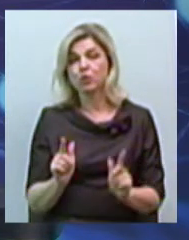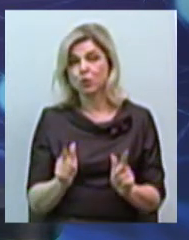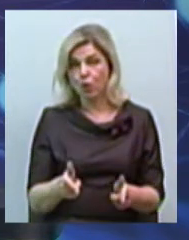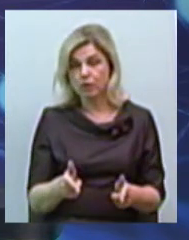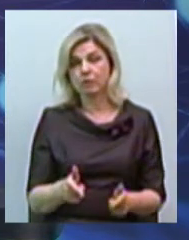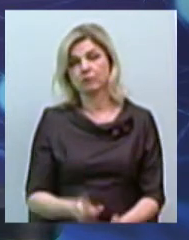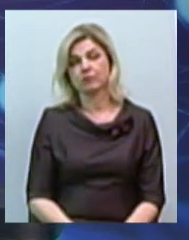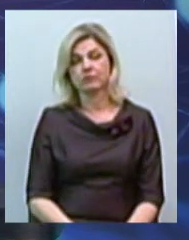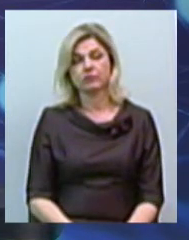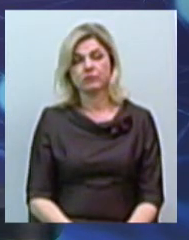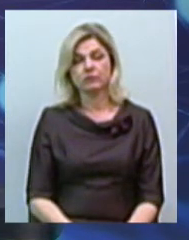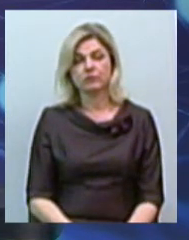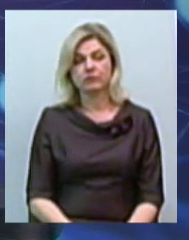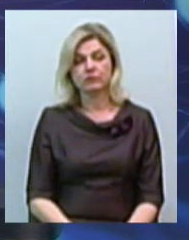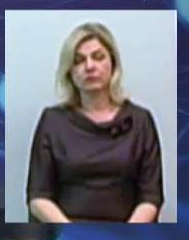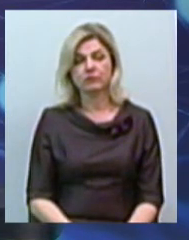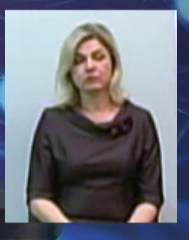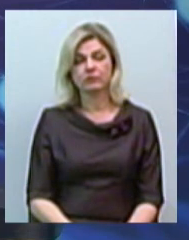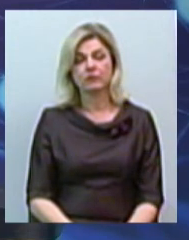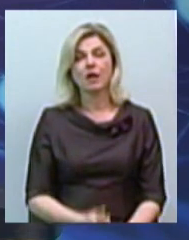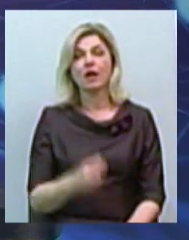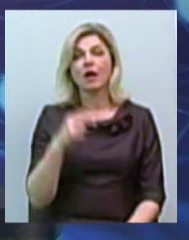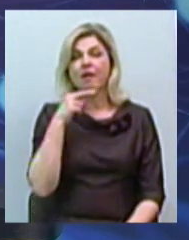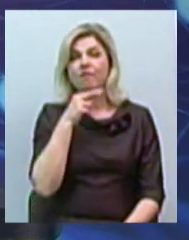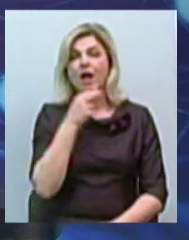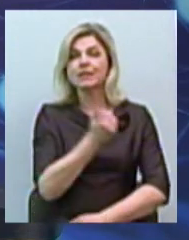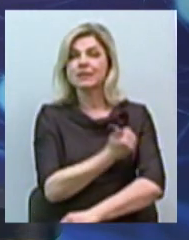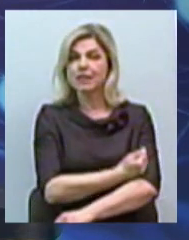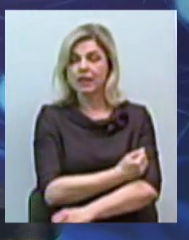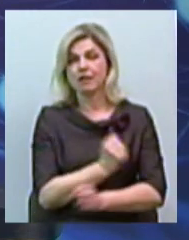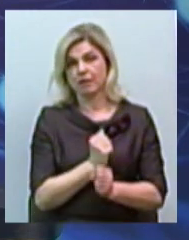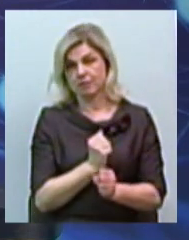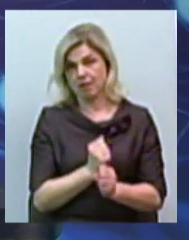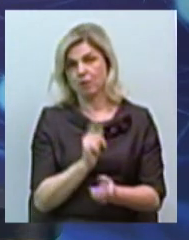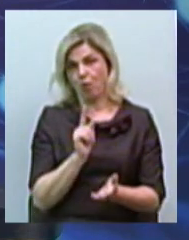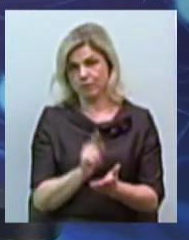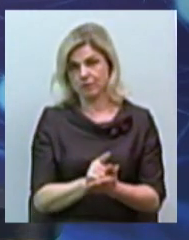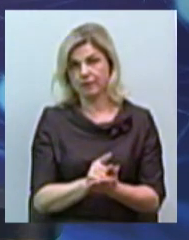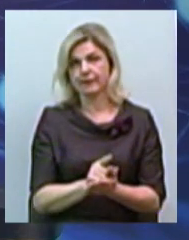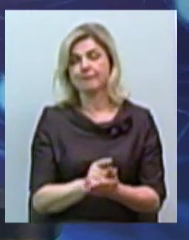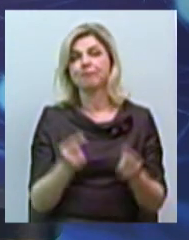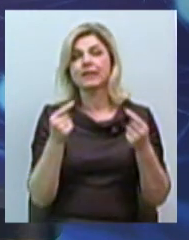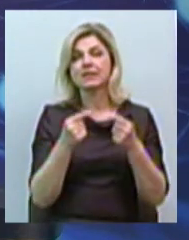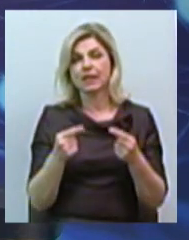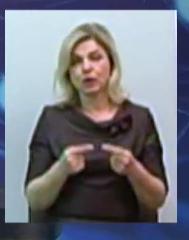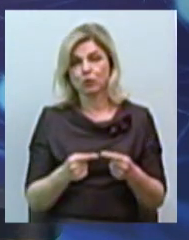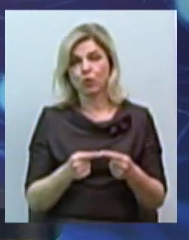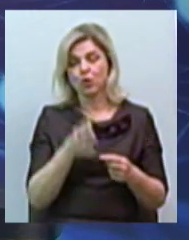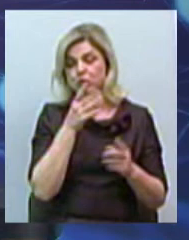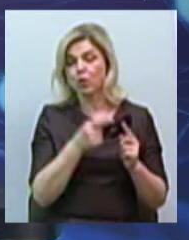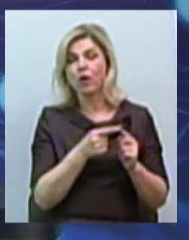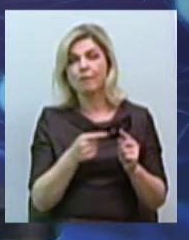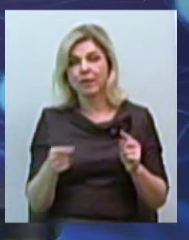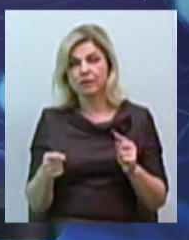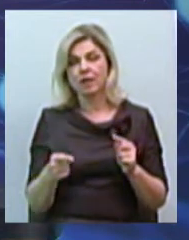то антирабічною вакциною робиться щеплення згідно терміну,